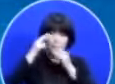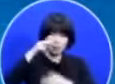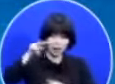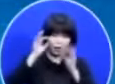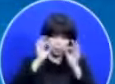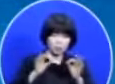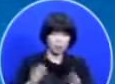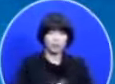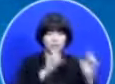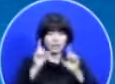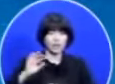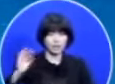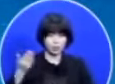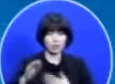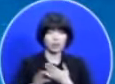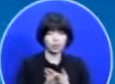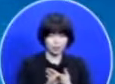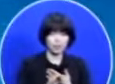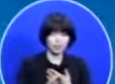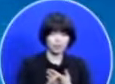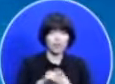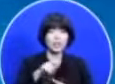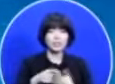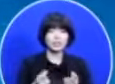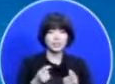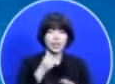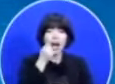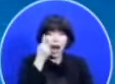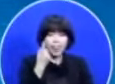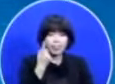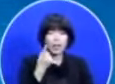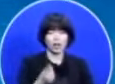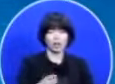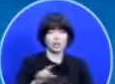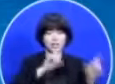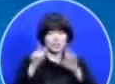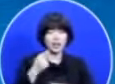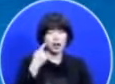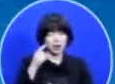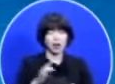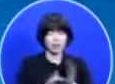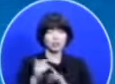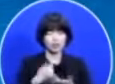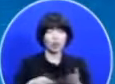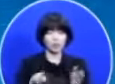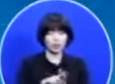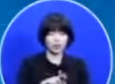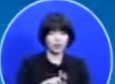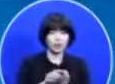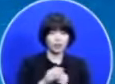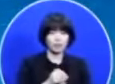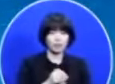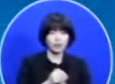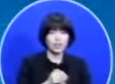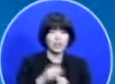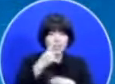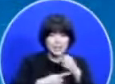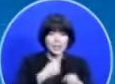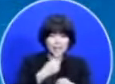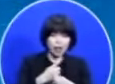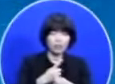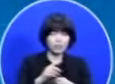살게 된다면 그렇게 한달을 살아 보십시오 예수님과 함께 그 예수님과 함께 1년을 살아본